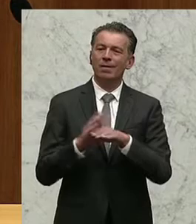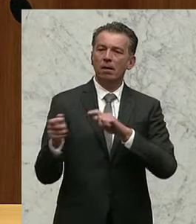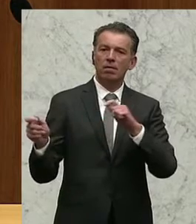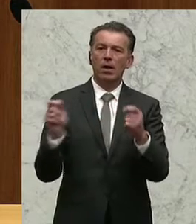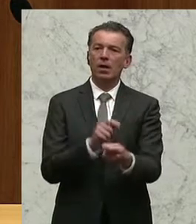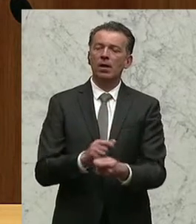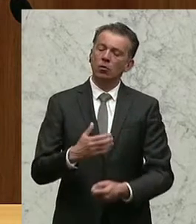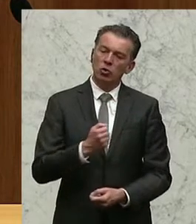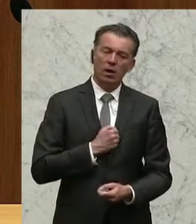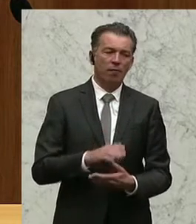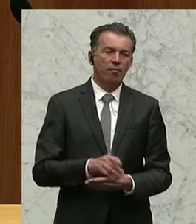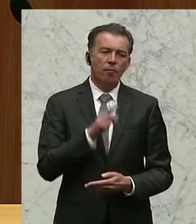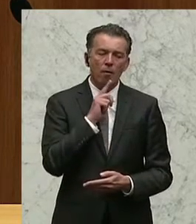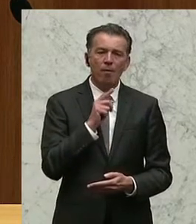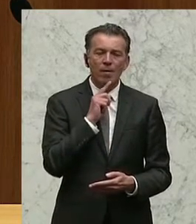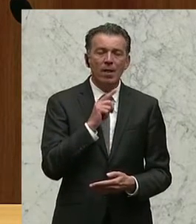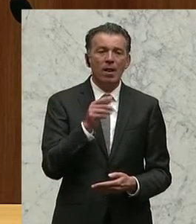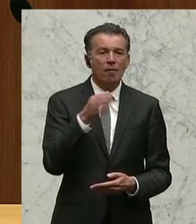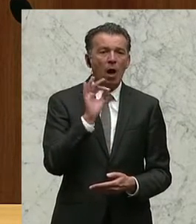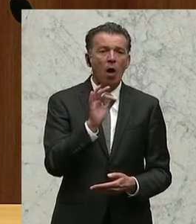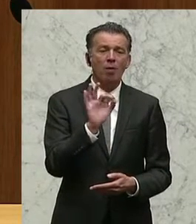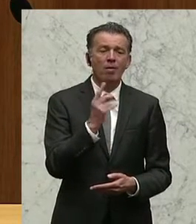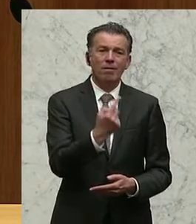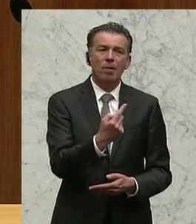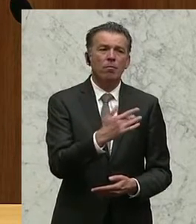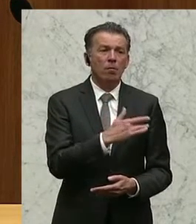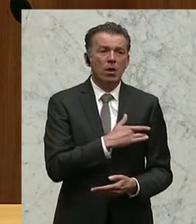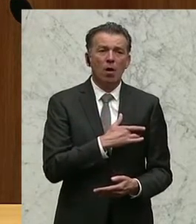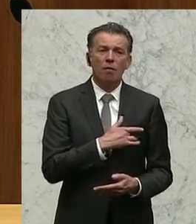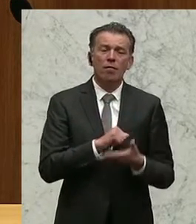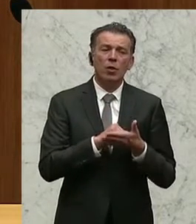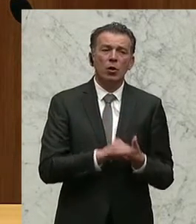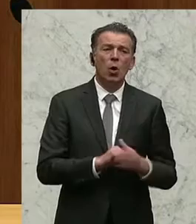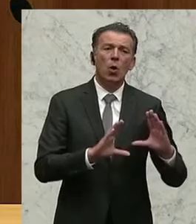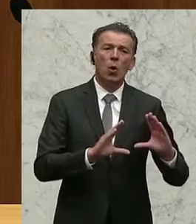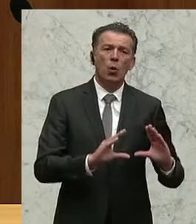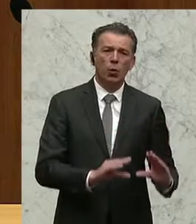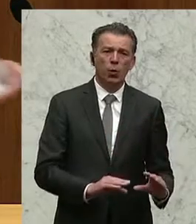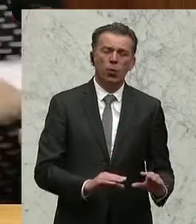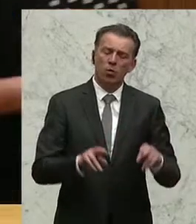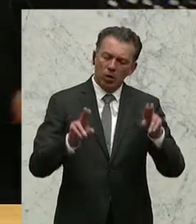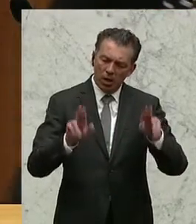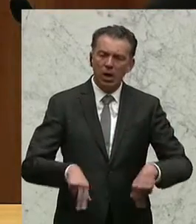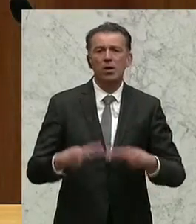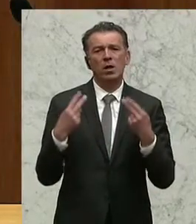wir es, ein wenig Druck von den betroffenen Frauen zu nehmen. Und das ist wichtig und richtig.